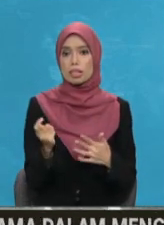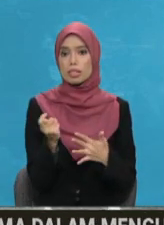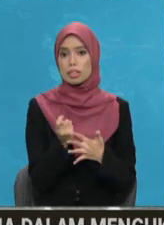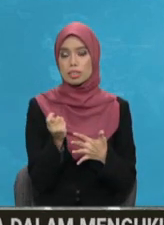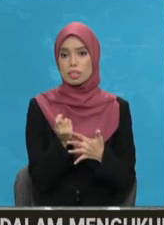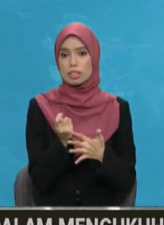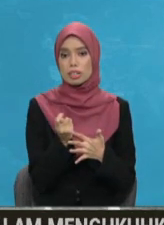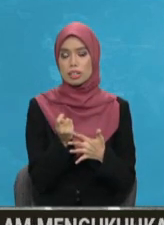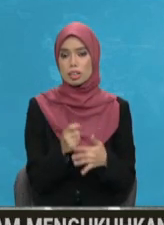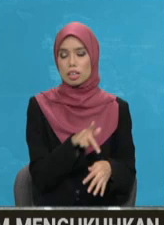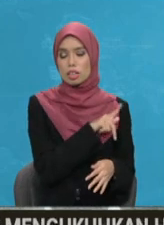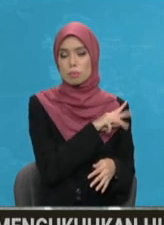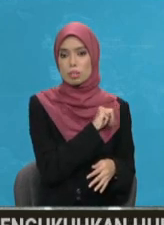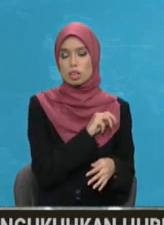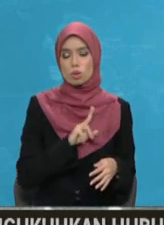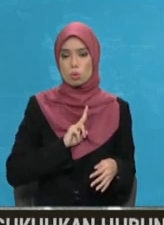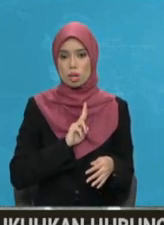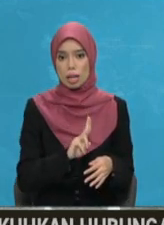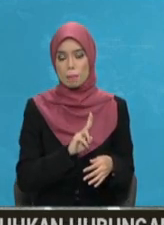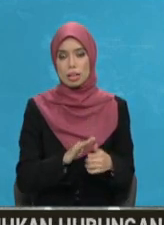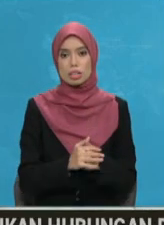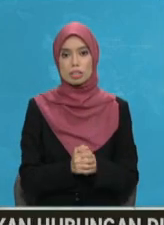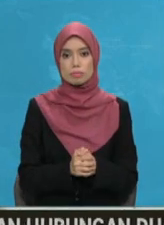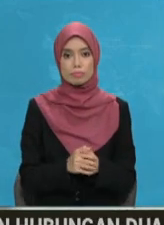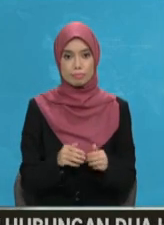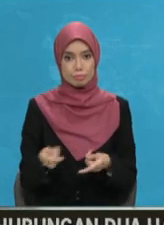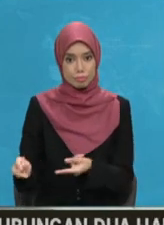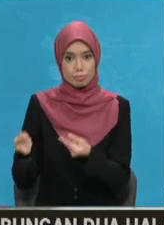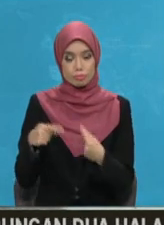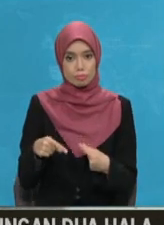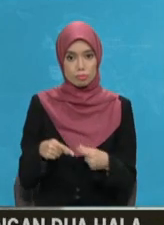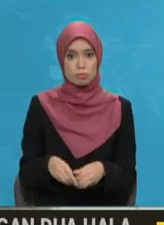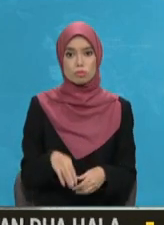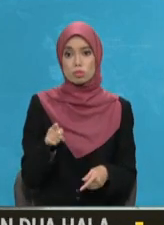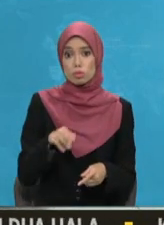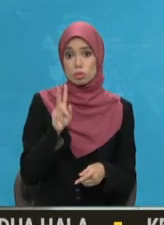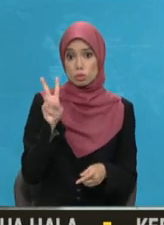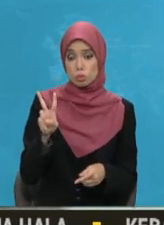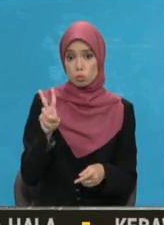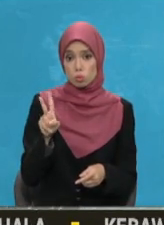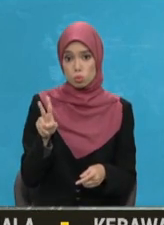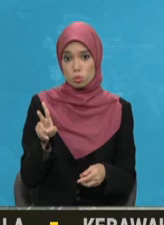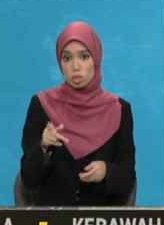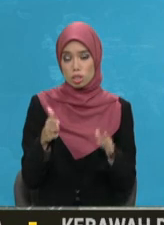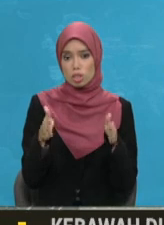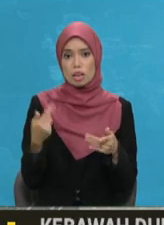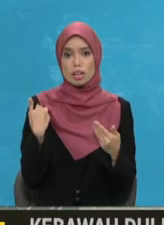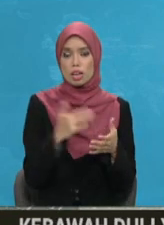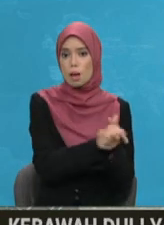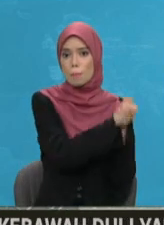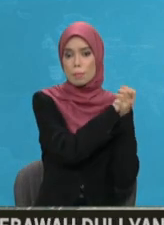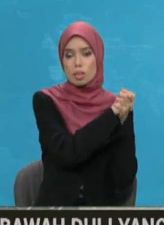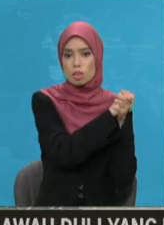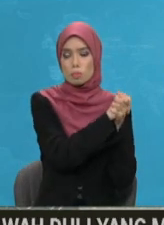tetap Kementerian halfwal utama merupakan Johan kari dan karya musabaka membaca